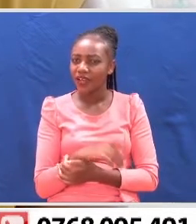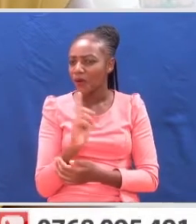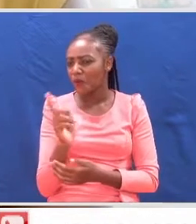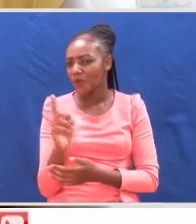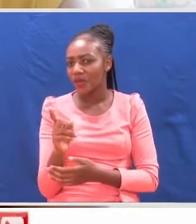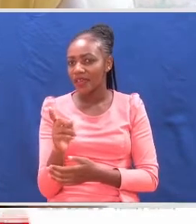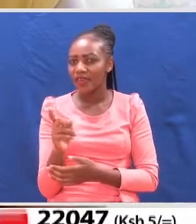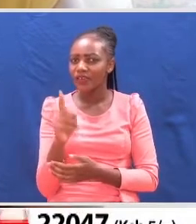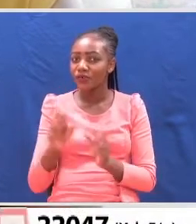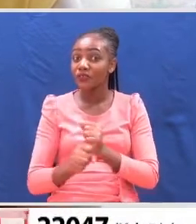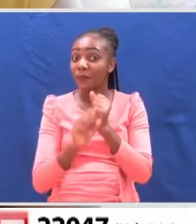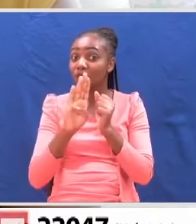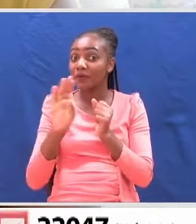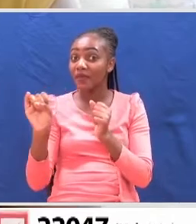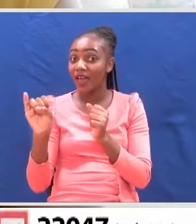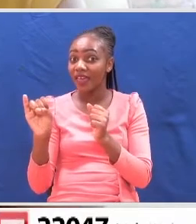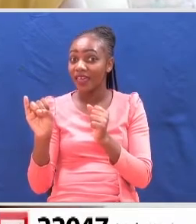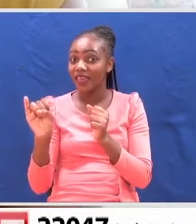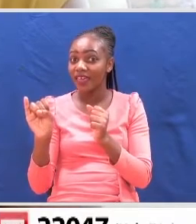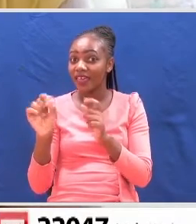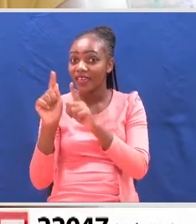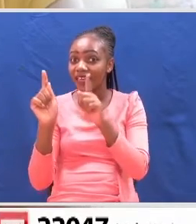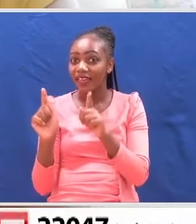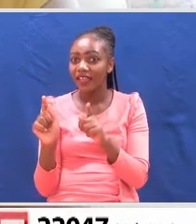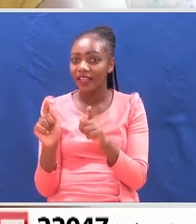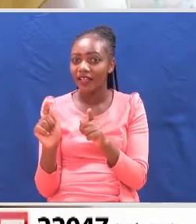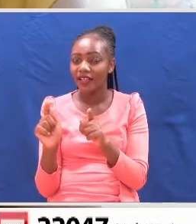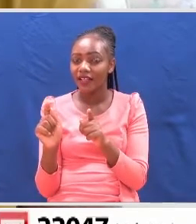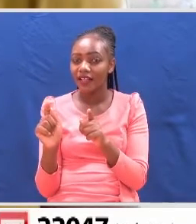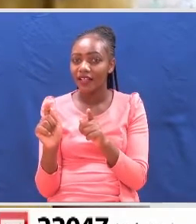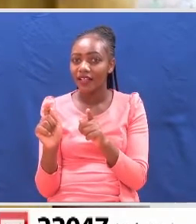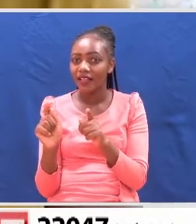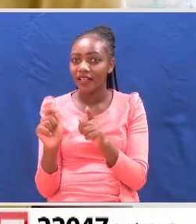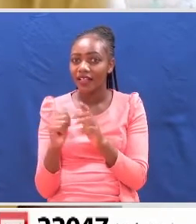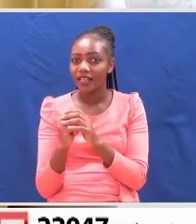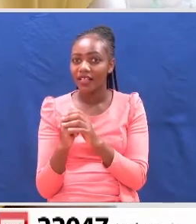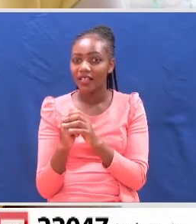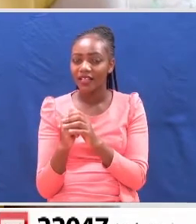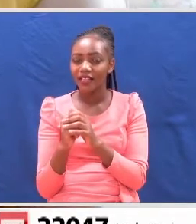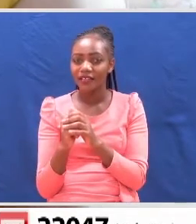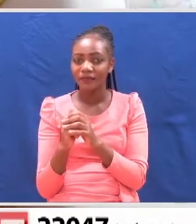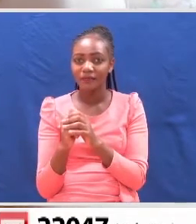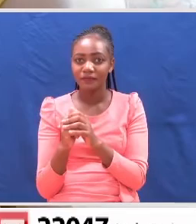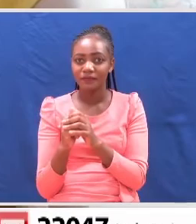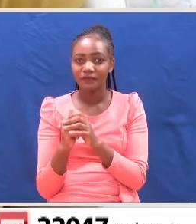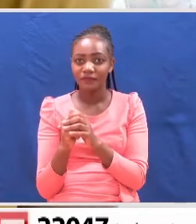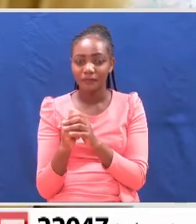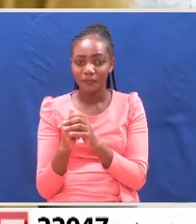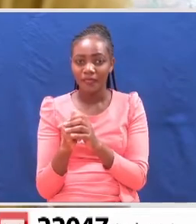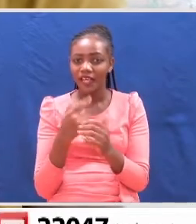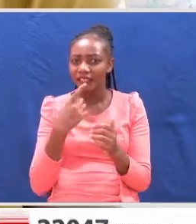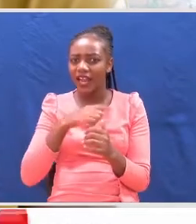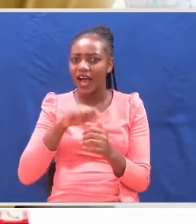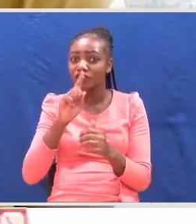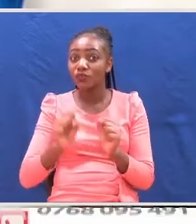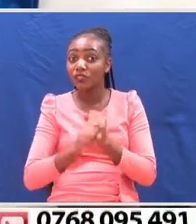ripoti ya BBI? Mimi unajua ni referee siwezi kuwezi kusema vile speaker, lazima vile utueleze hii